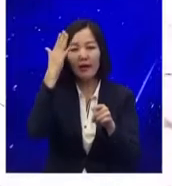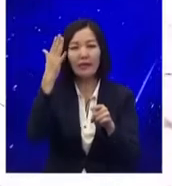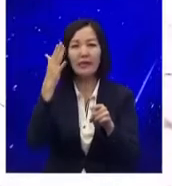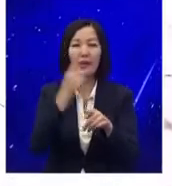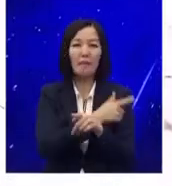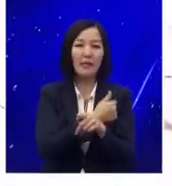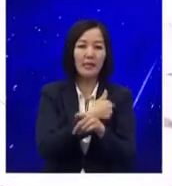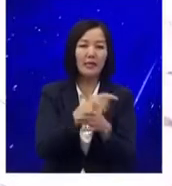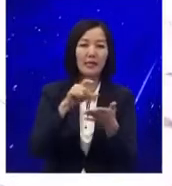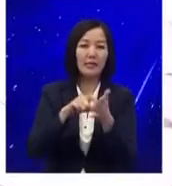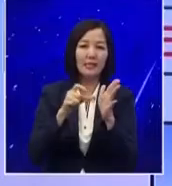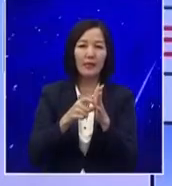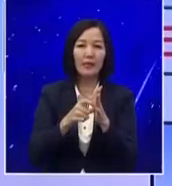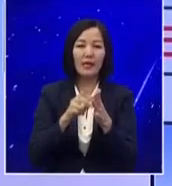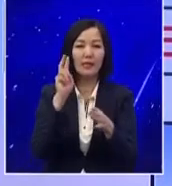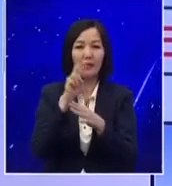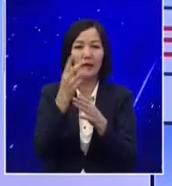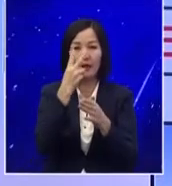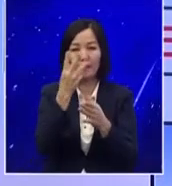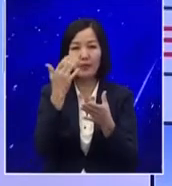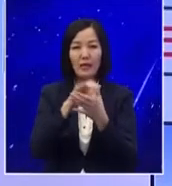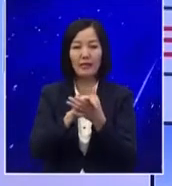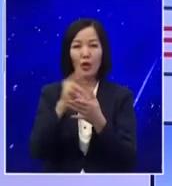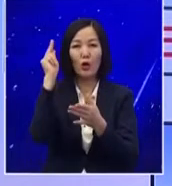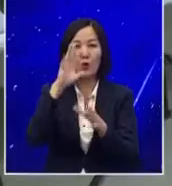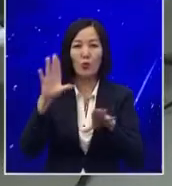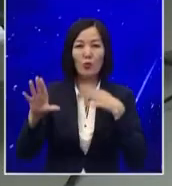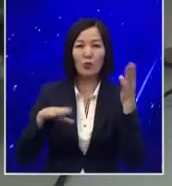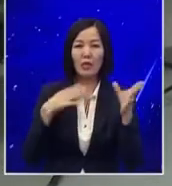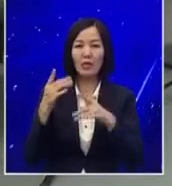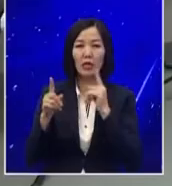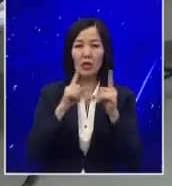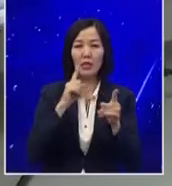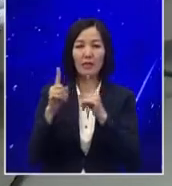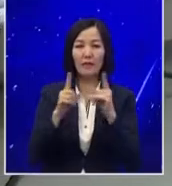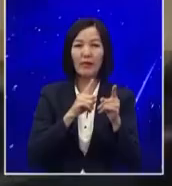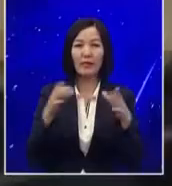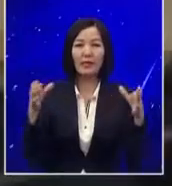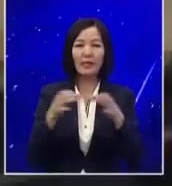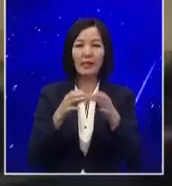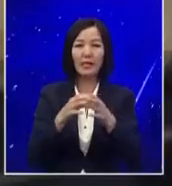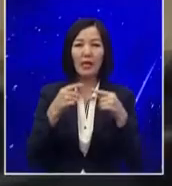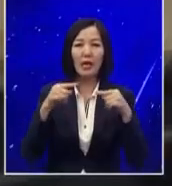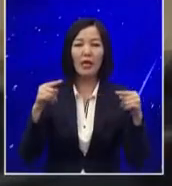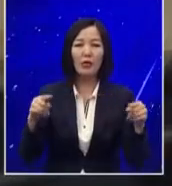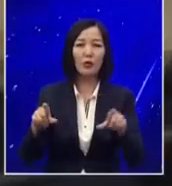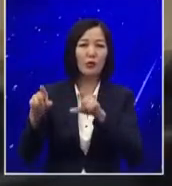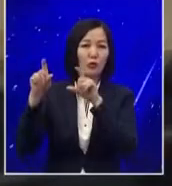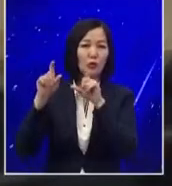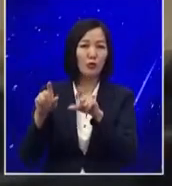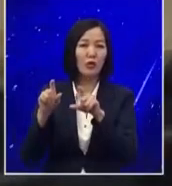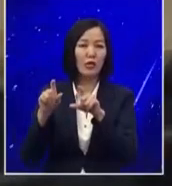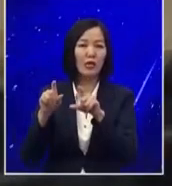тактикалық және медициналық сыныптарын аралап көрді. Оқу-жаттығу жиыны барысында бітімгершілік контингентінің гуманитарлық жүк